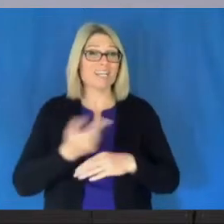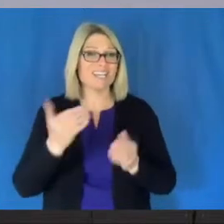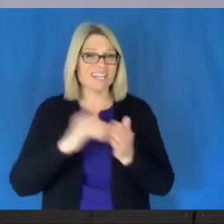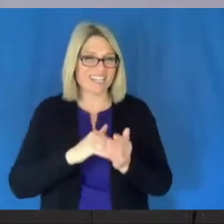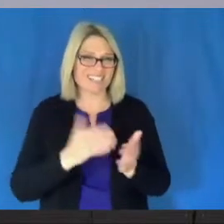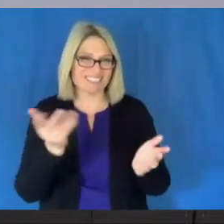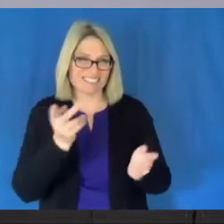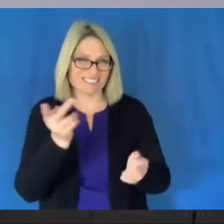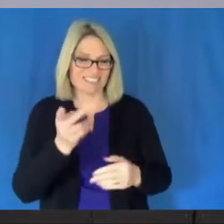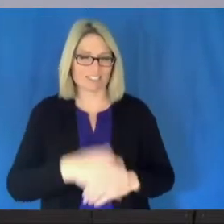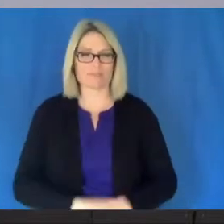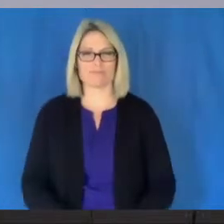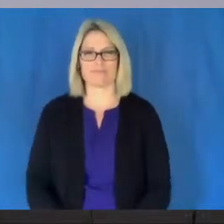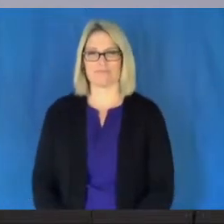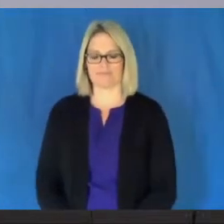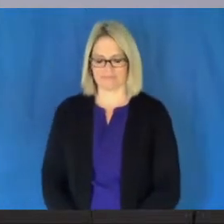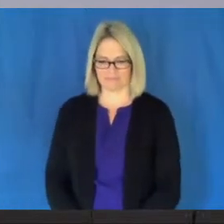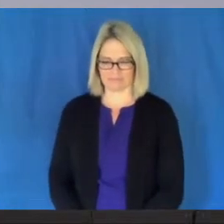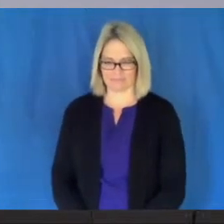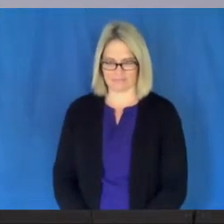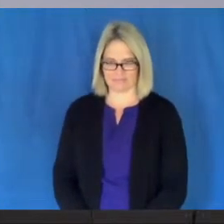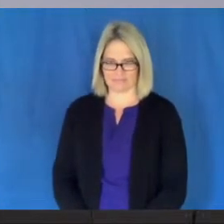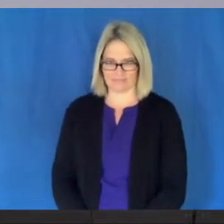Yes. You too, Louise.